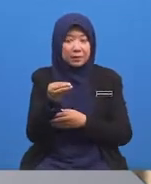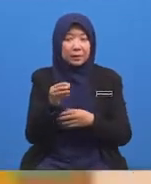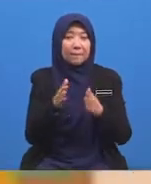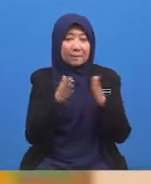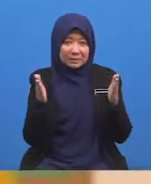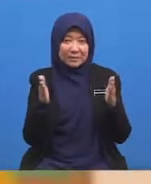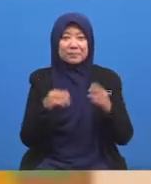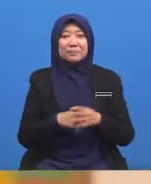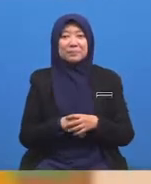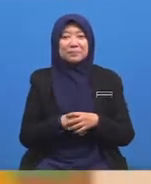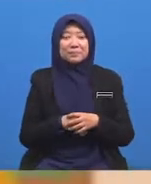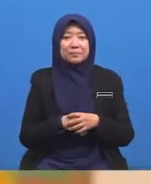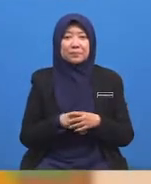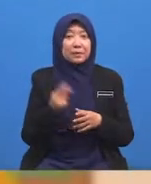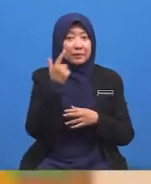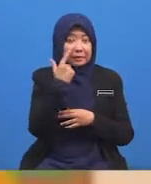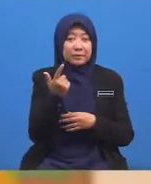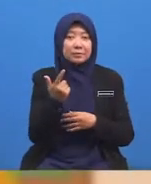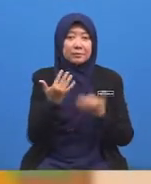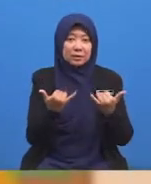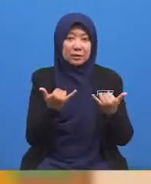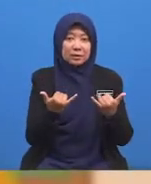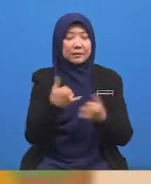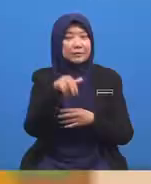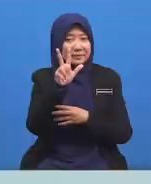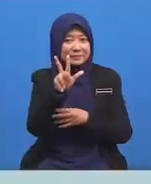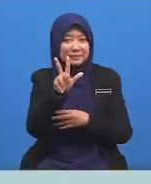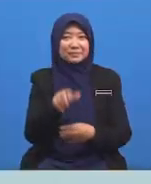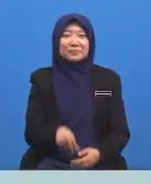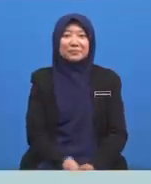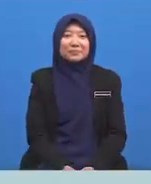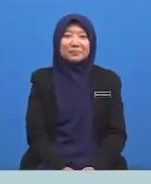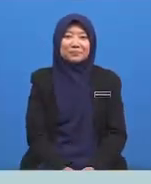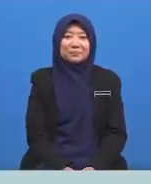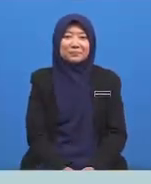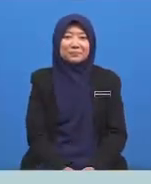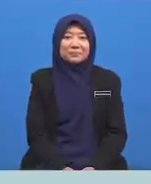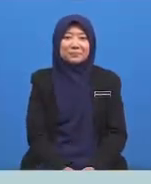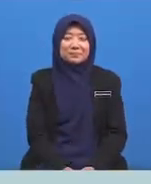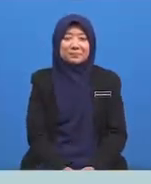besar. Jom kita lihat pula situasi ketiga.